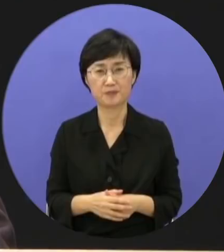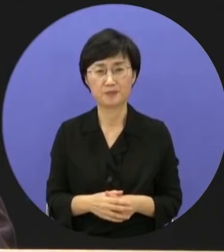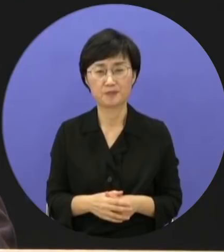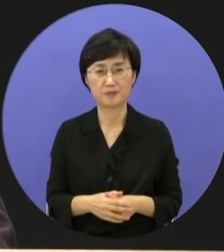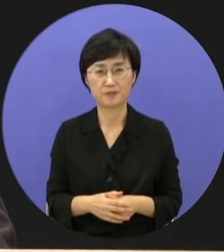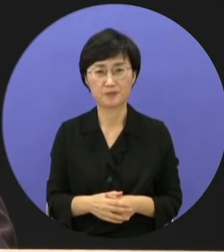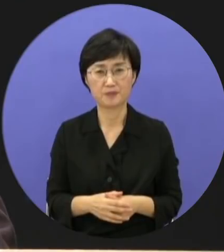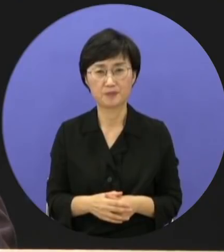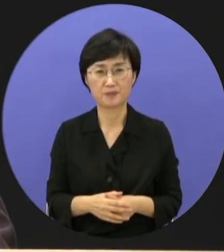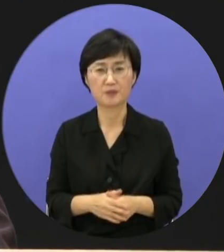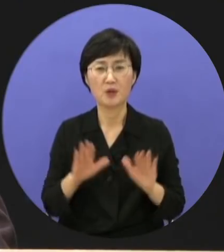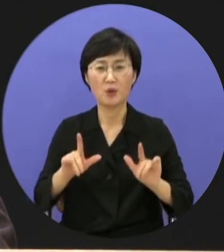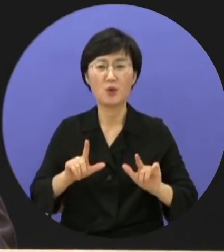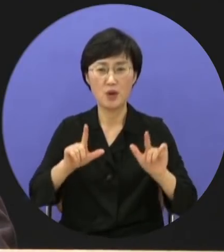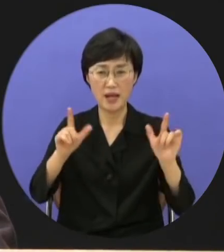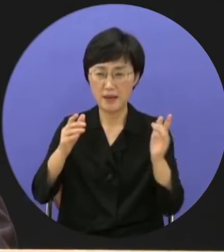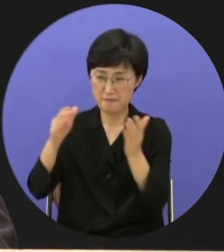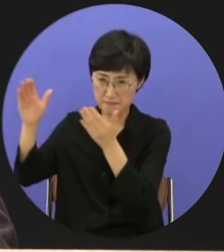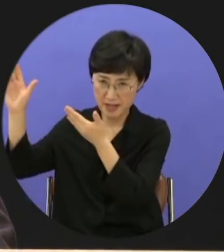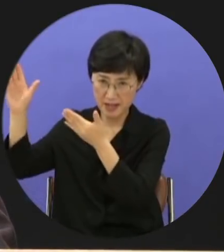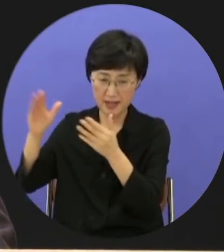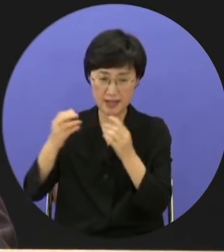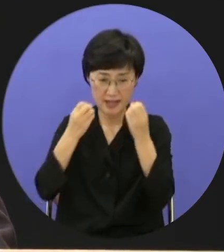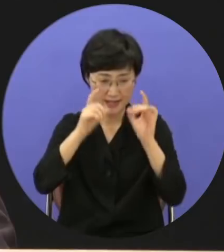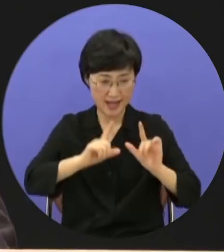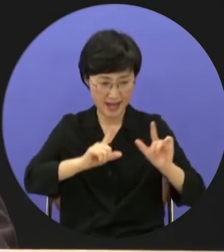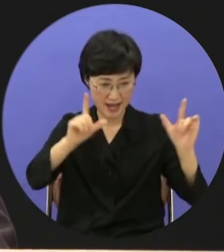evangelization. 올해를 보내고 내년에